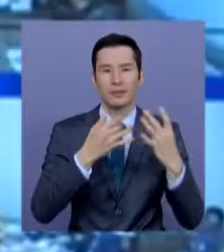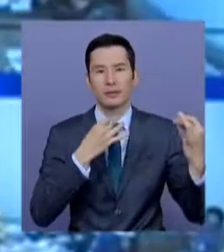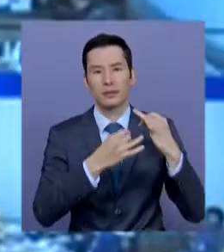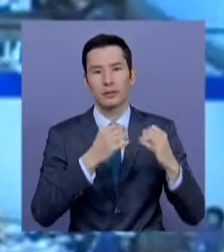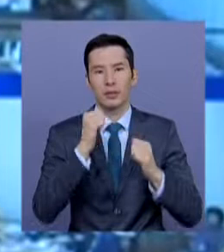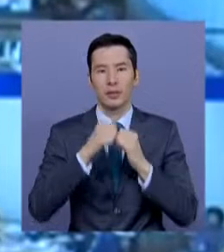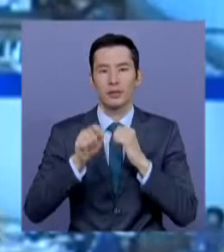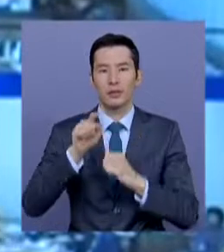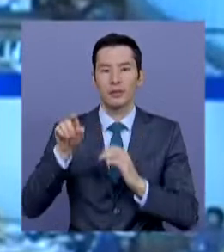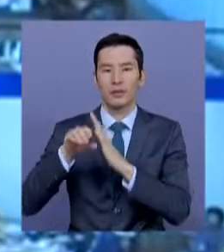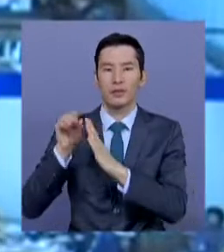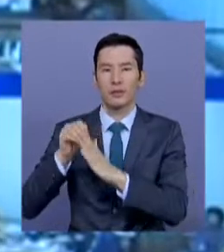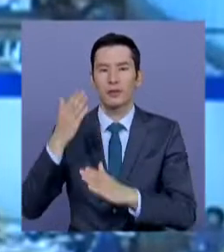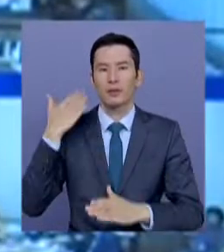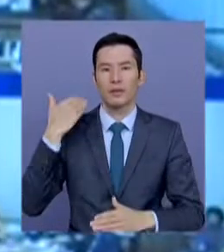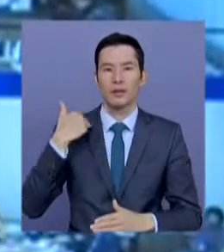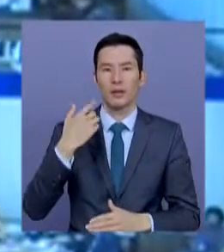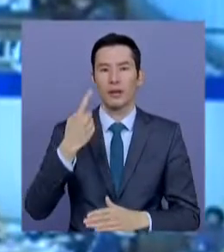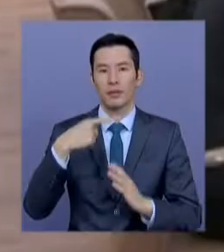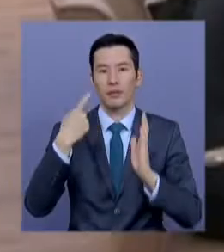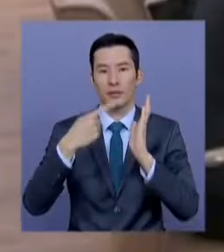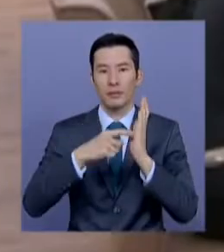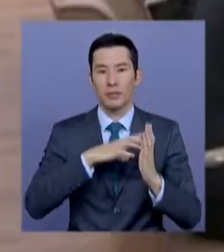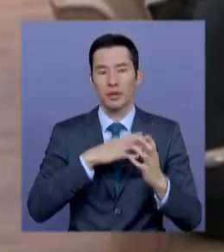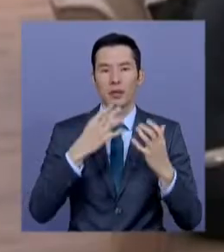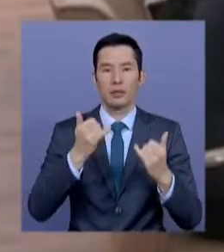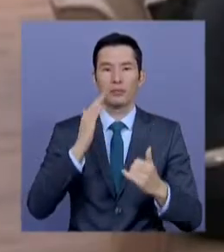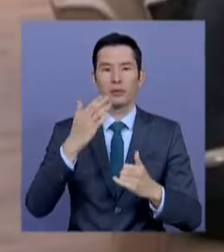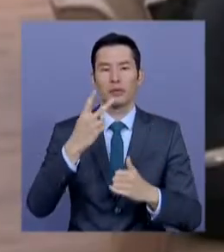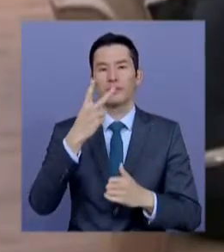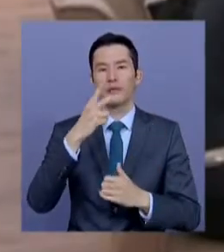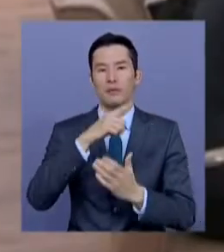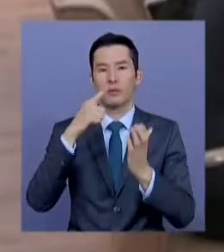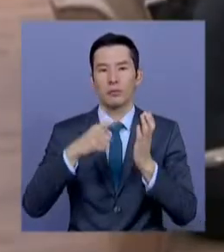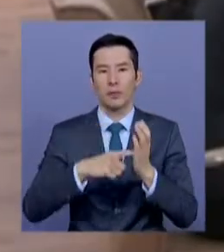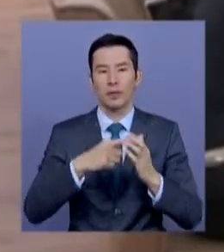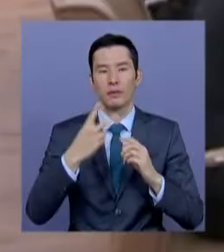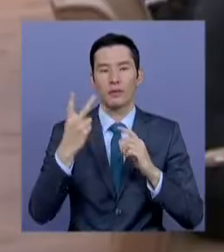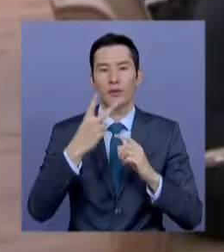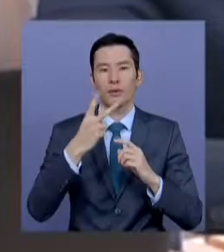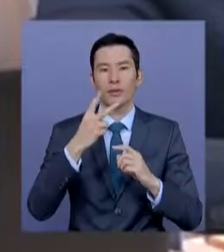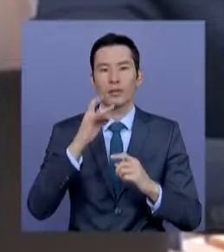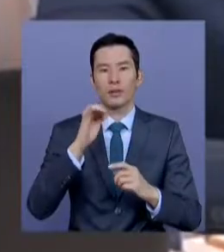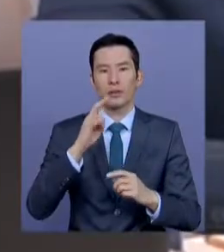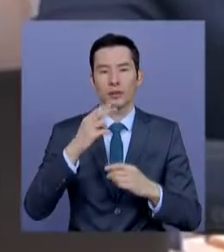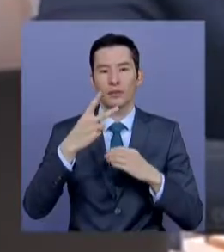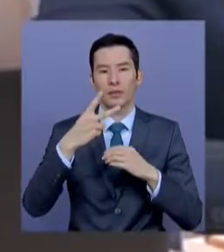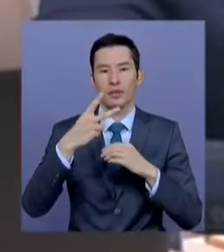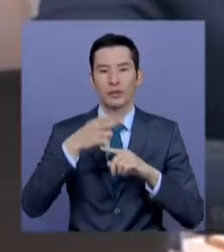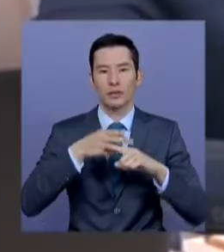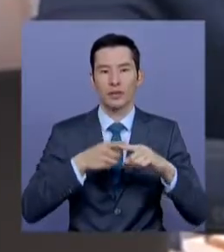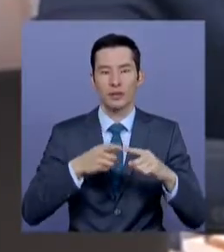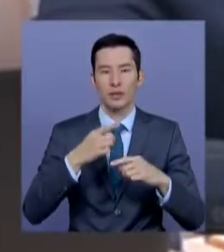әрбір кандидатқа бұрын тек бір сұрақ қойылған болса, енді 2 сұрақ. Екінші раундта 2 бөлімнен тұрады. Ең алдымен